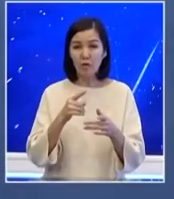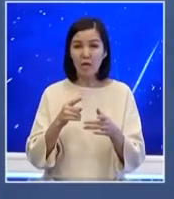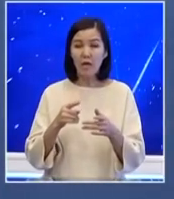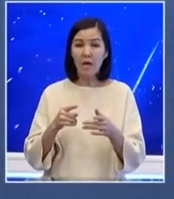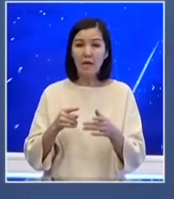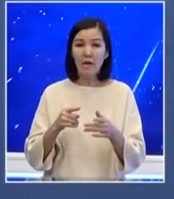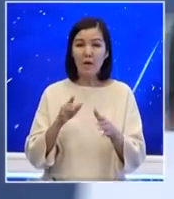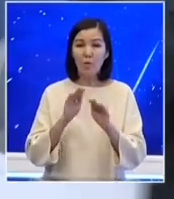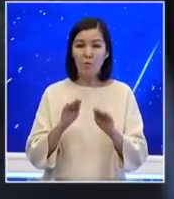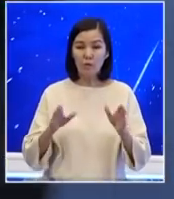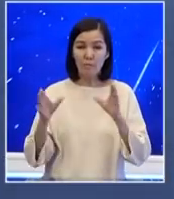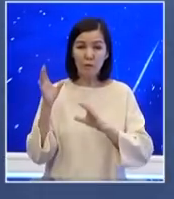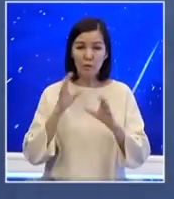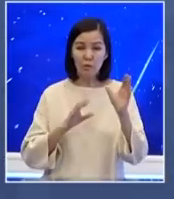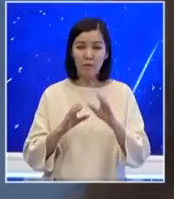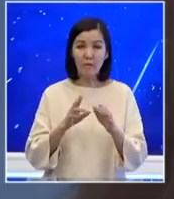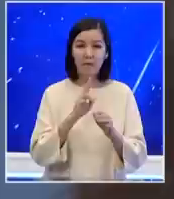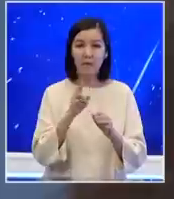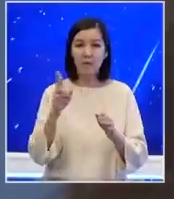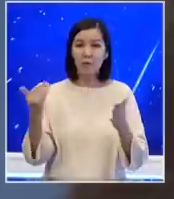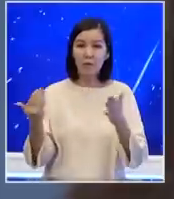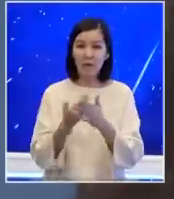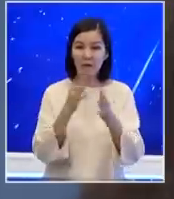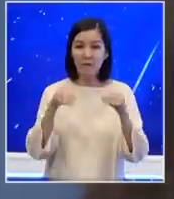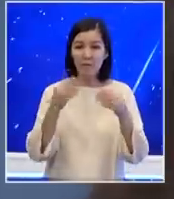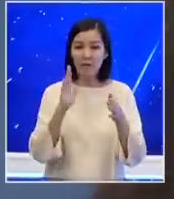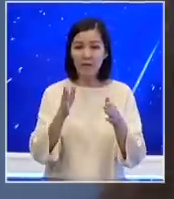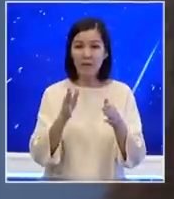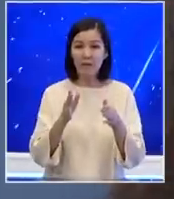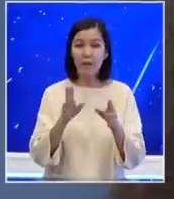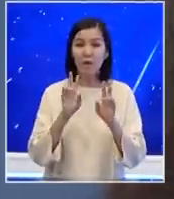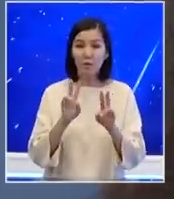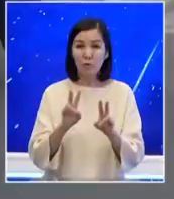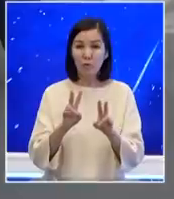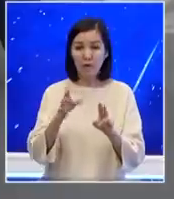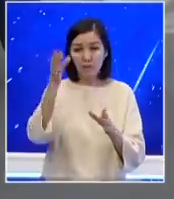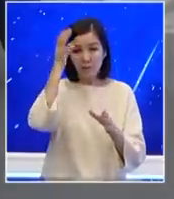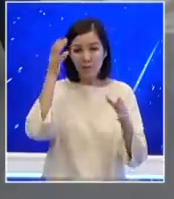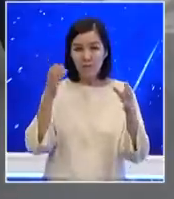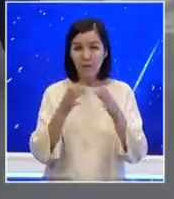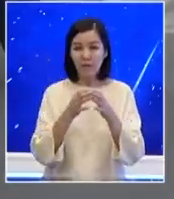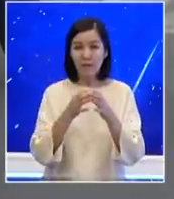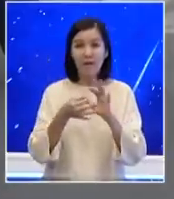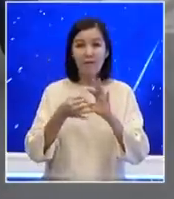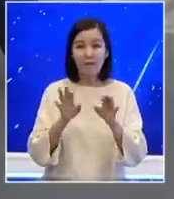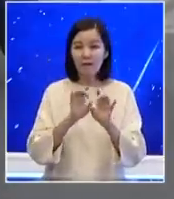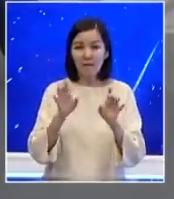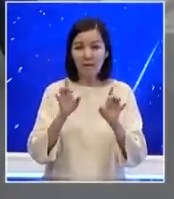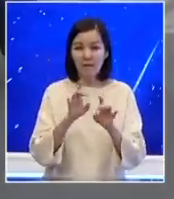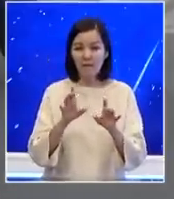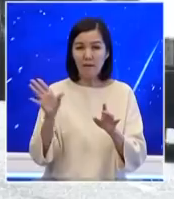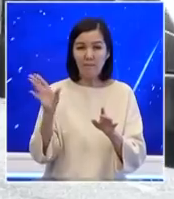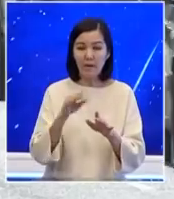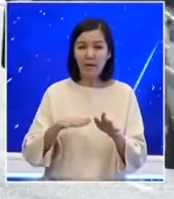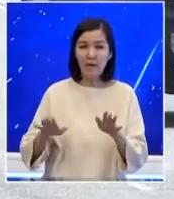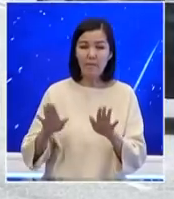билеті оқушылар мен студенттерге 40 айында қайта беріледі. Алайда білім бөлімінің мамандары нақты болжап ештең айта алмайды. Барлығын